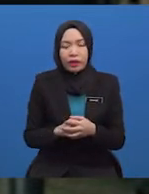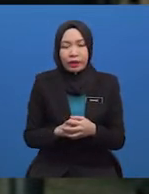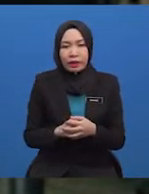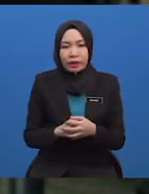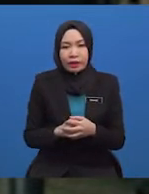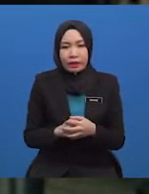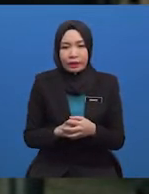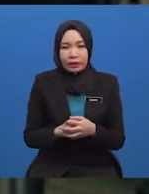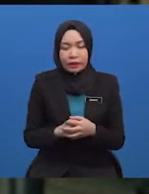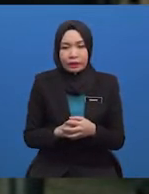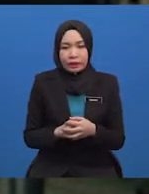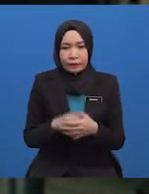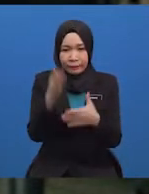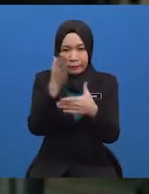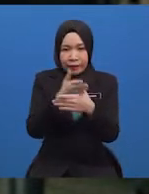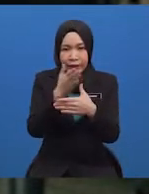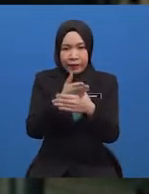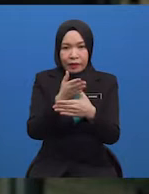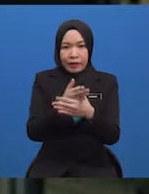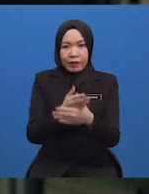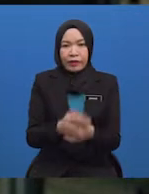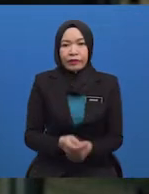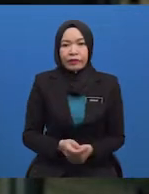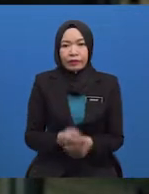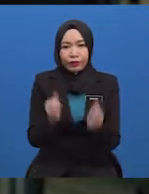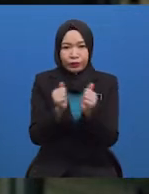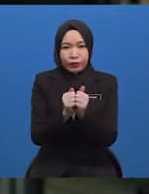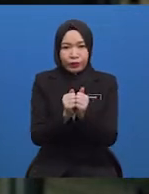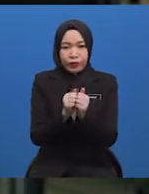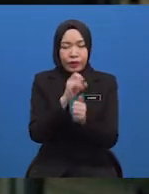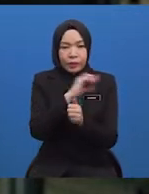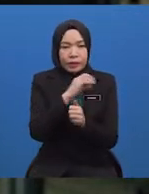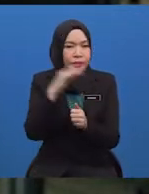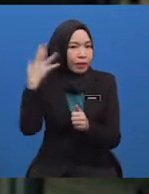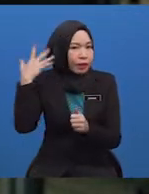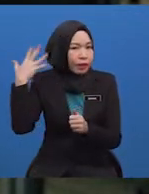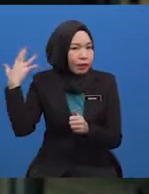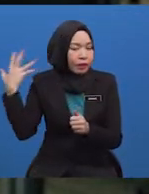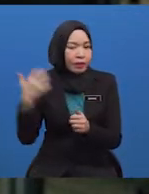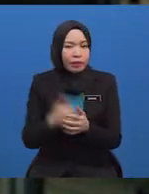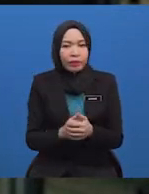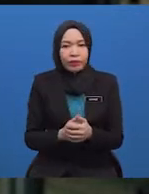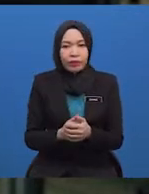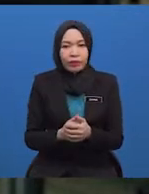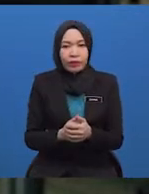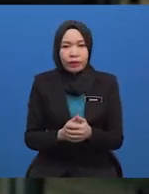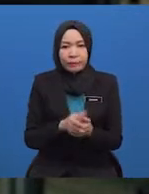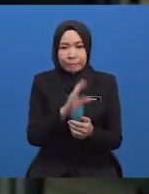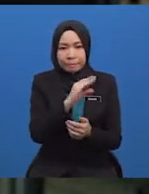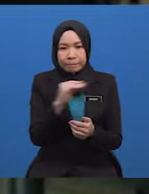sebagai diganggu oleh pencemaran bunyi. Kilang memproses bahan mentah